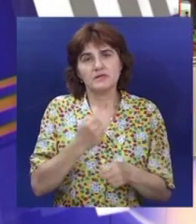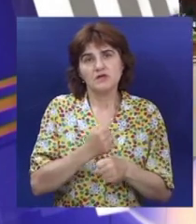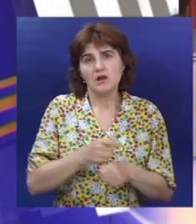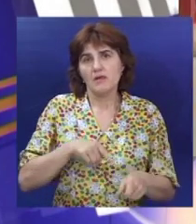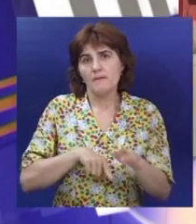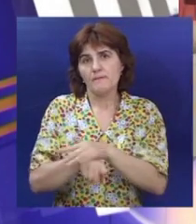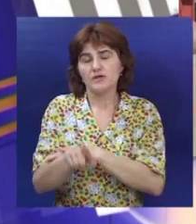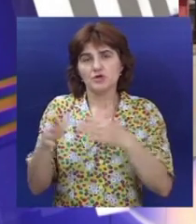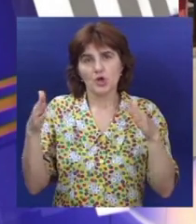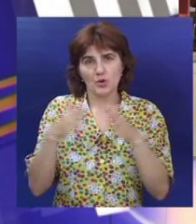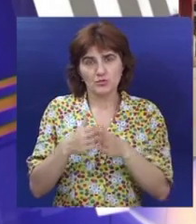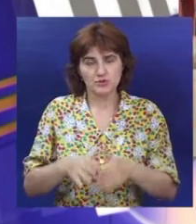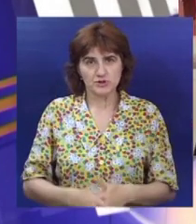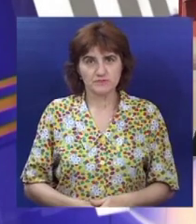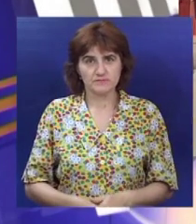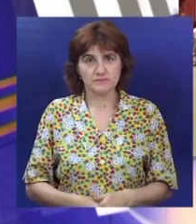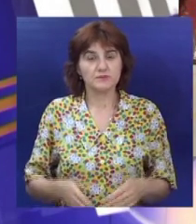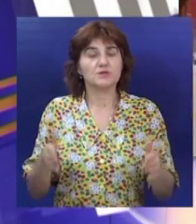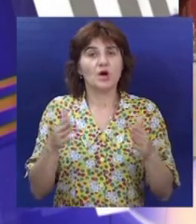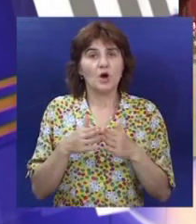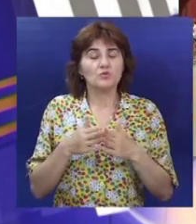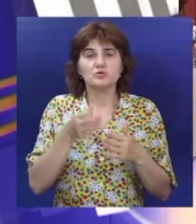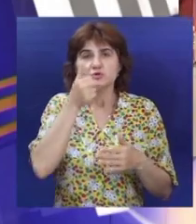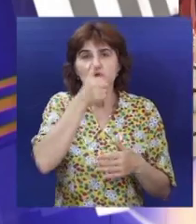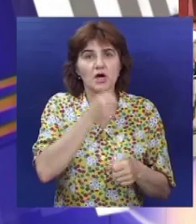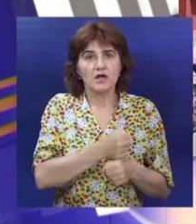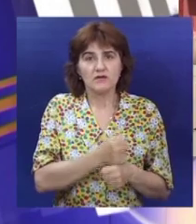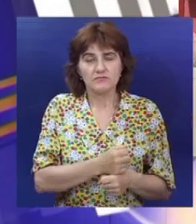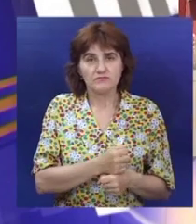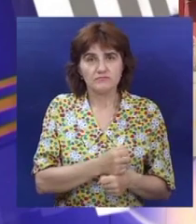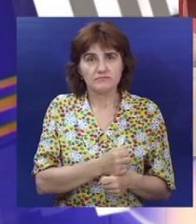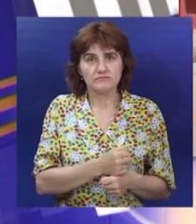odradimo brzo sve što imamo i bežimo kući. I kod kuće onda?